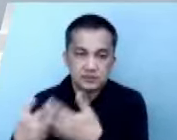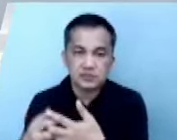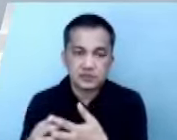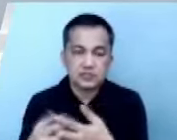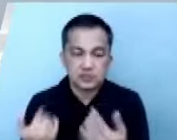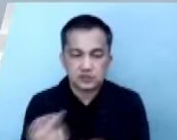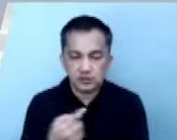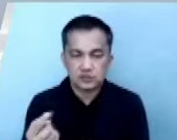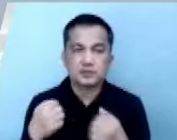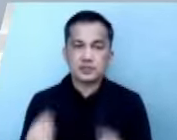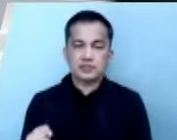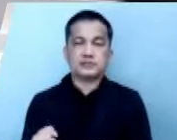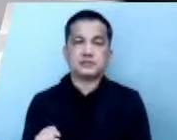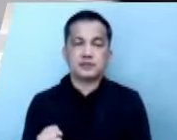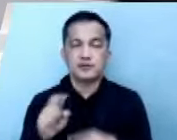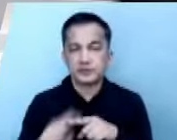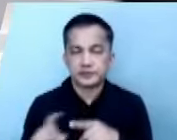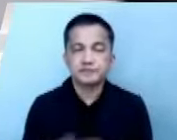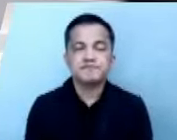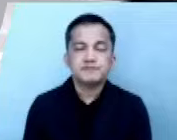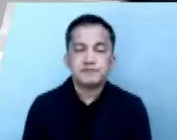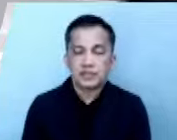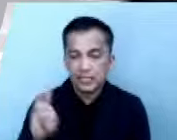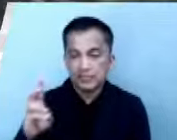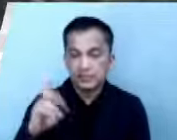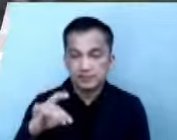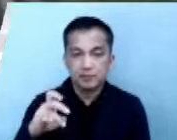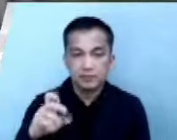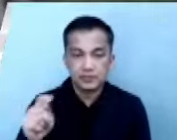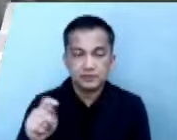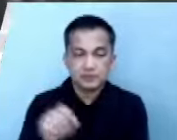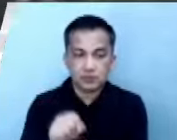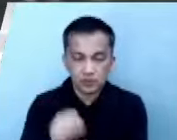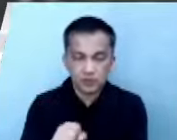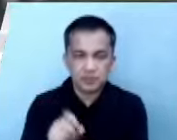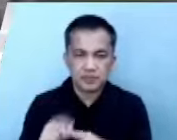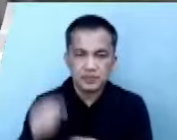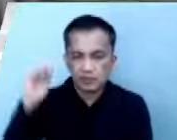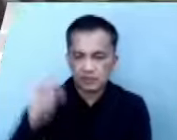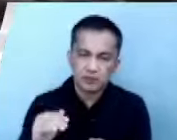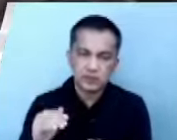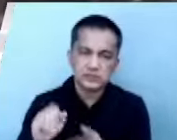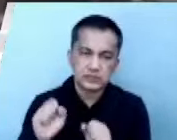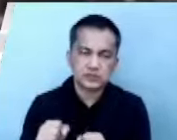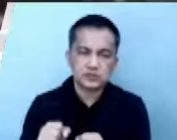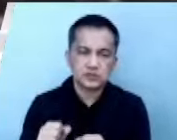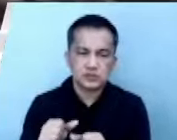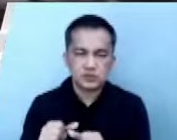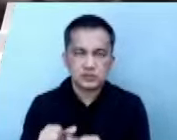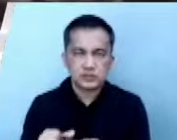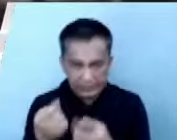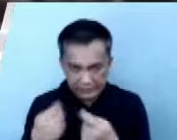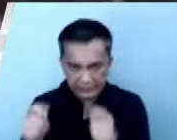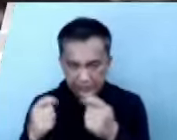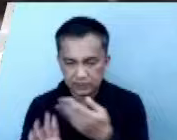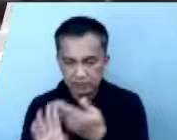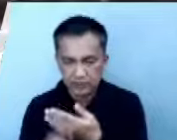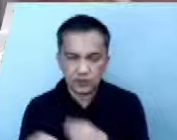ng kuryente. 6 naman sa mga planta ang gumagana pero bawas ang kapasidad na patuloy daw na sinisikap na maibalik sa full